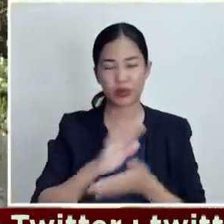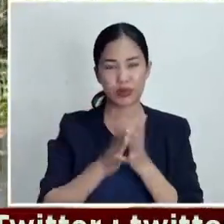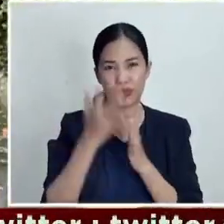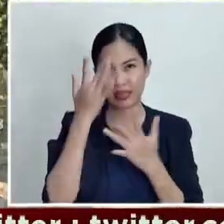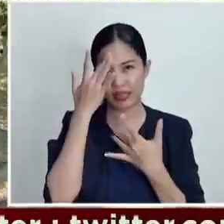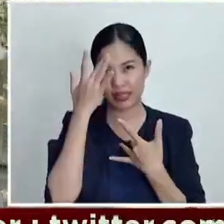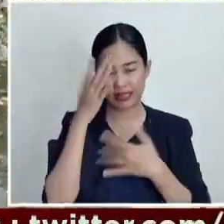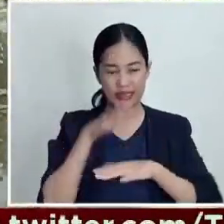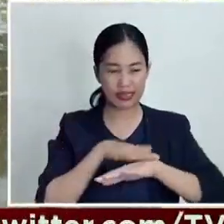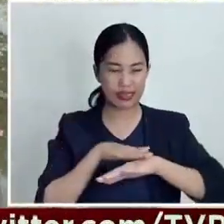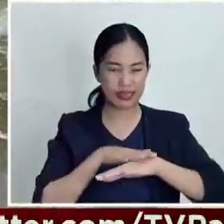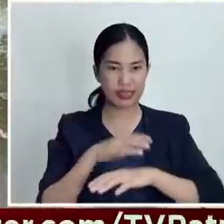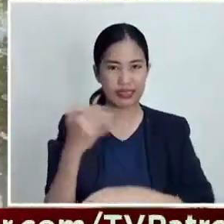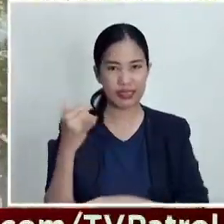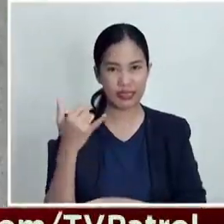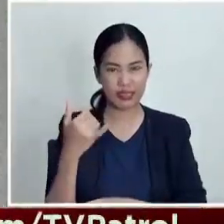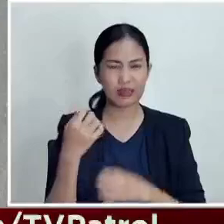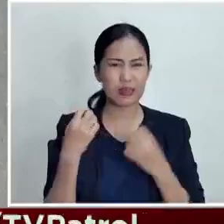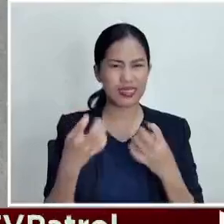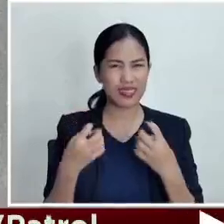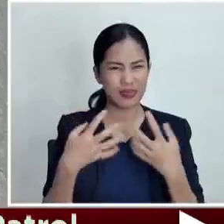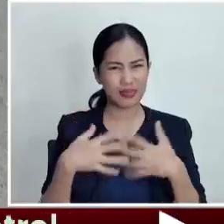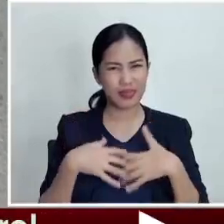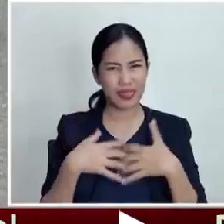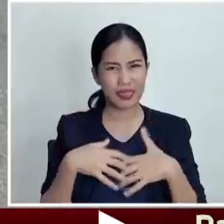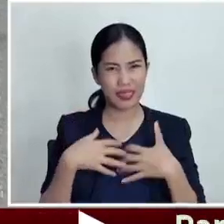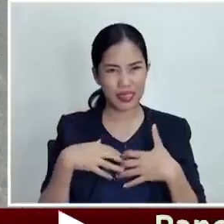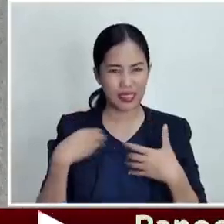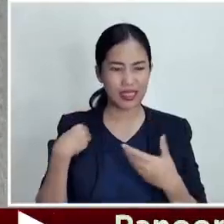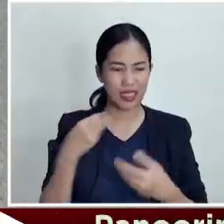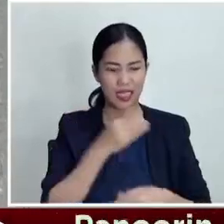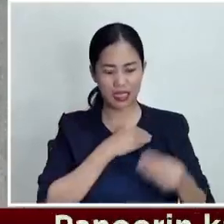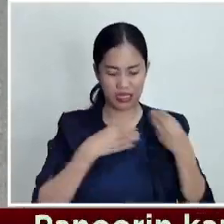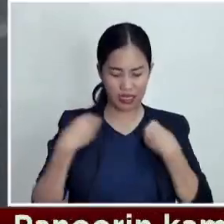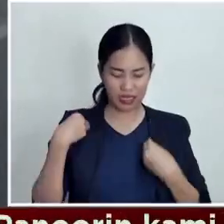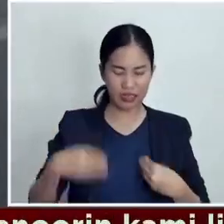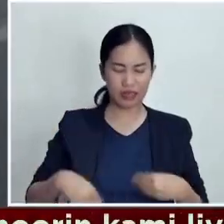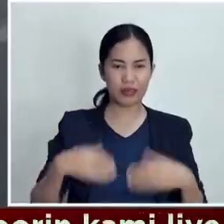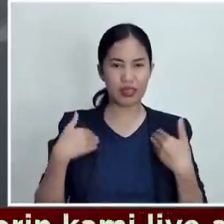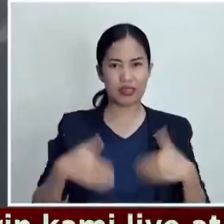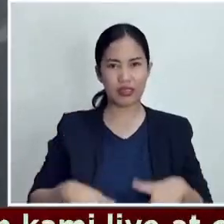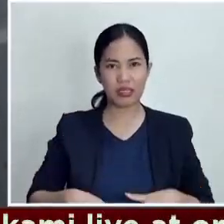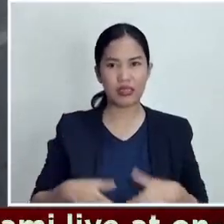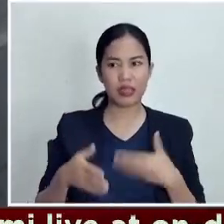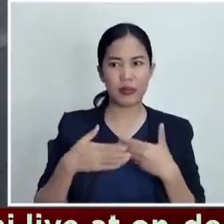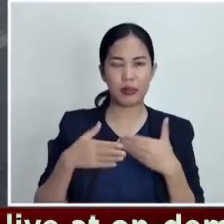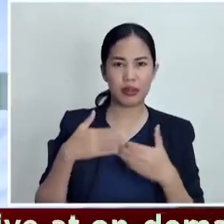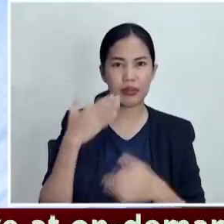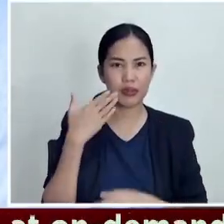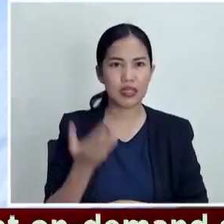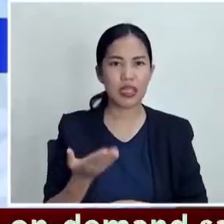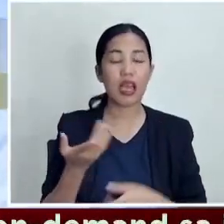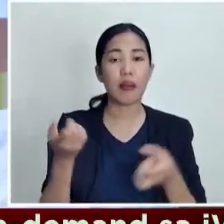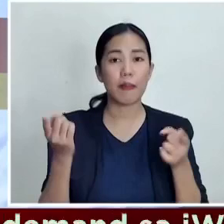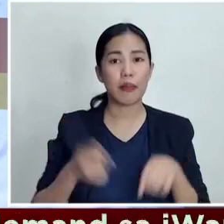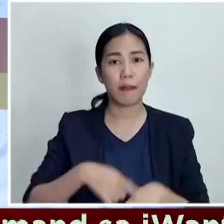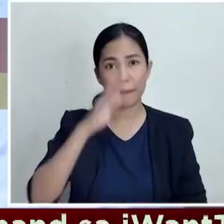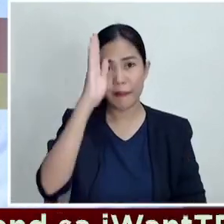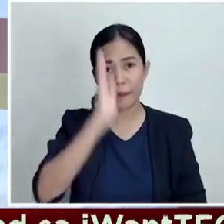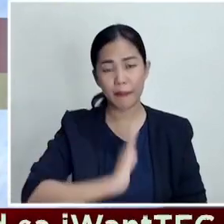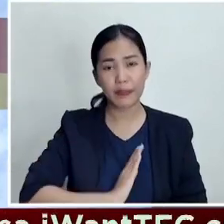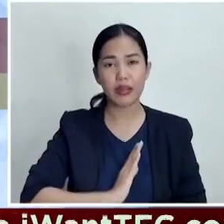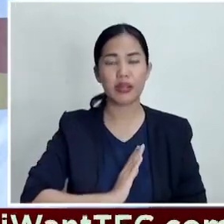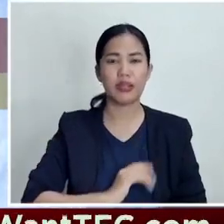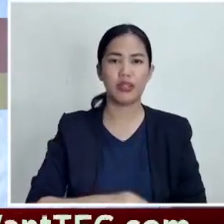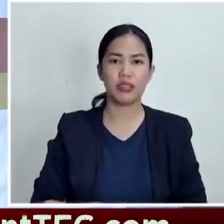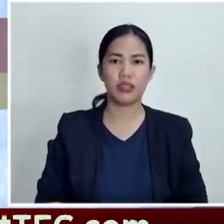Marami ng aparatong nilagay sa kanya. Kumbaga sa ano, namamatay na siya. Paralyzed, pinanata siya ng lola ko